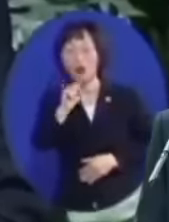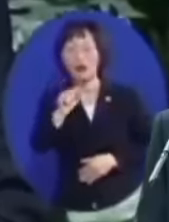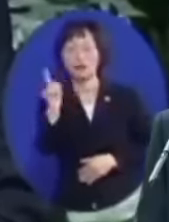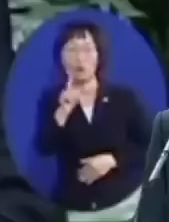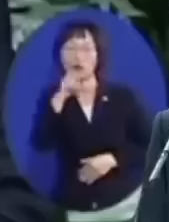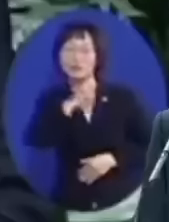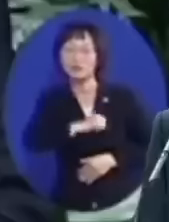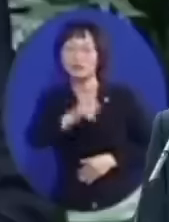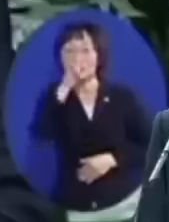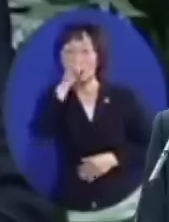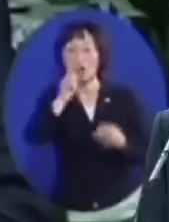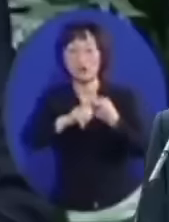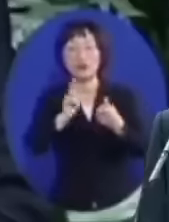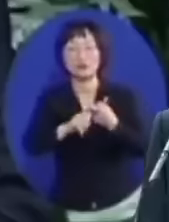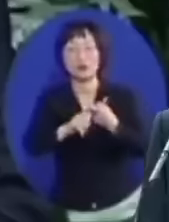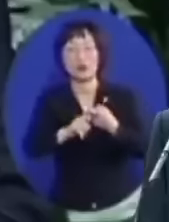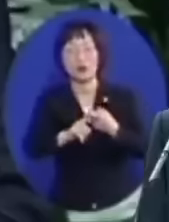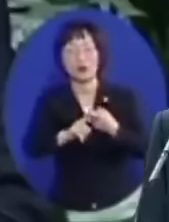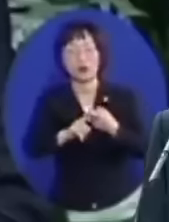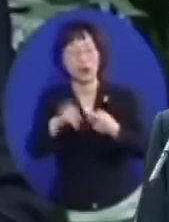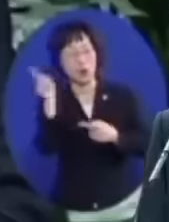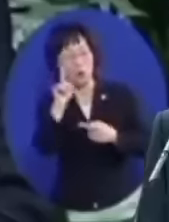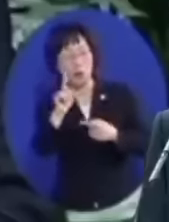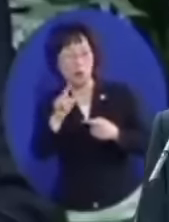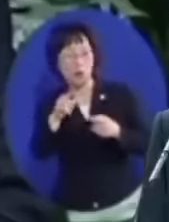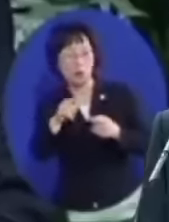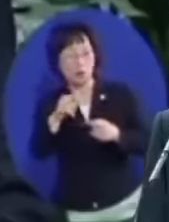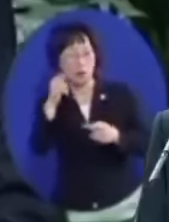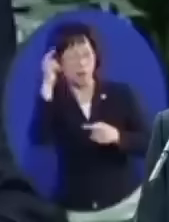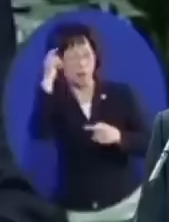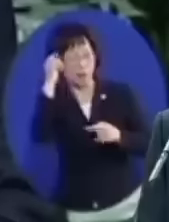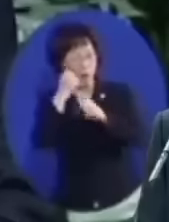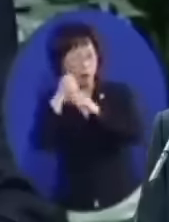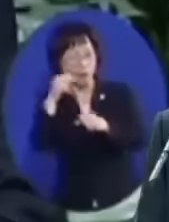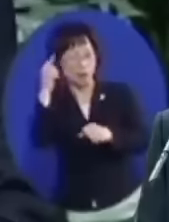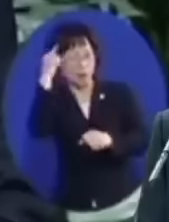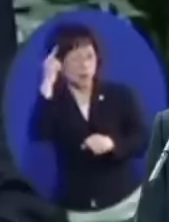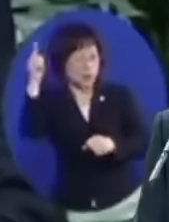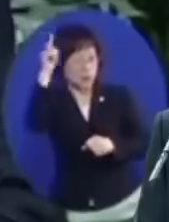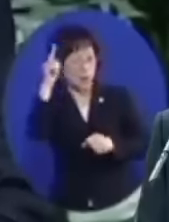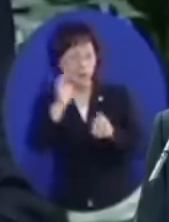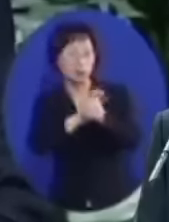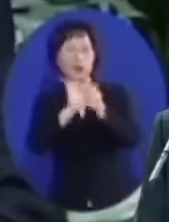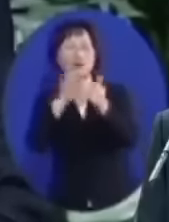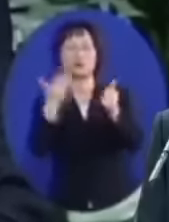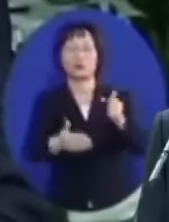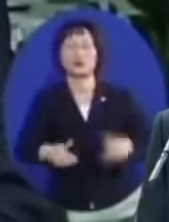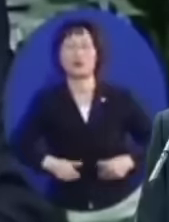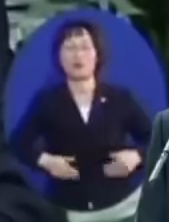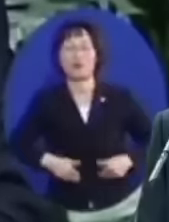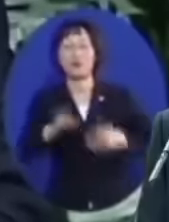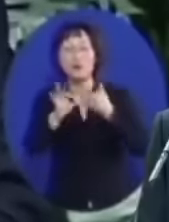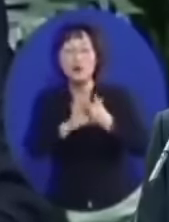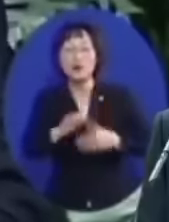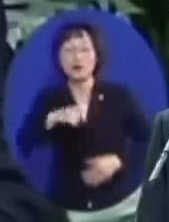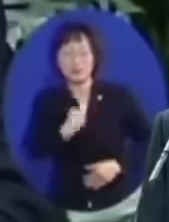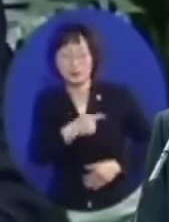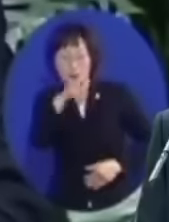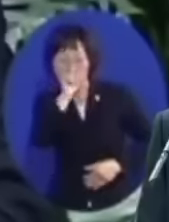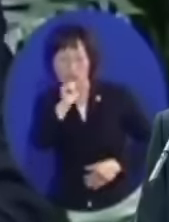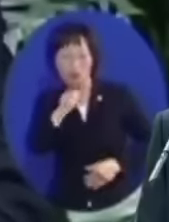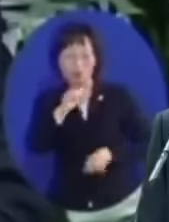취미가 있어 보이는 것을 동기를 개발해 가지고서 그것을 도와줘요. 그것을 밀어줘요. 그러면 자기가 좋아하고 또